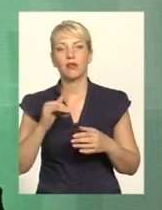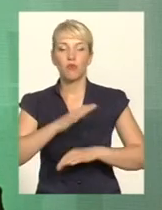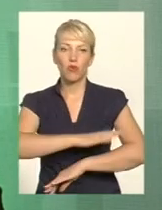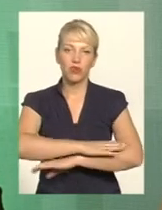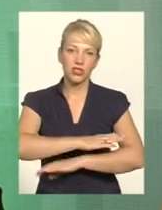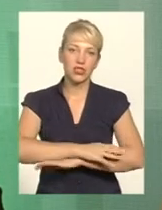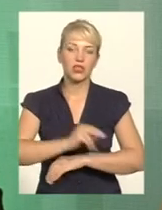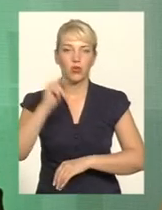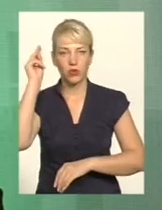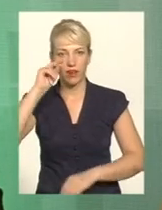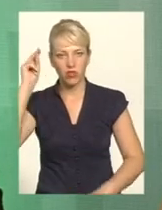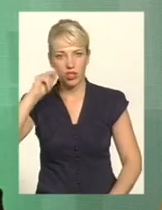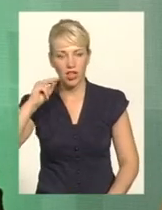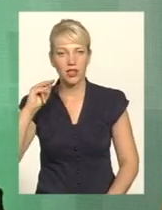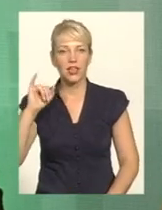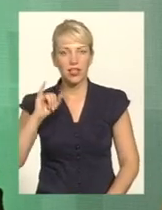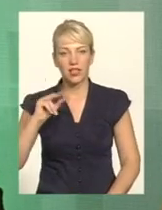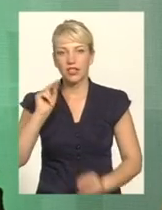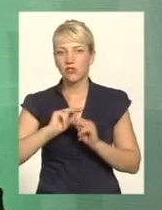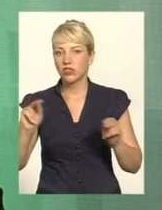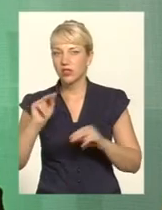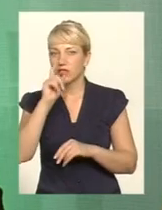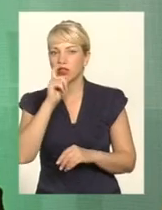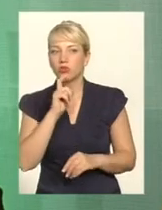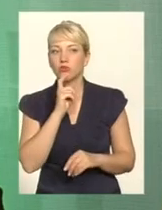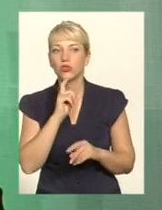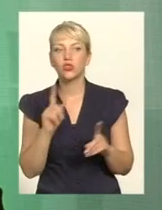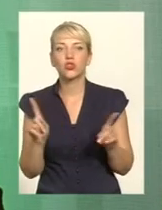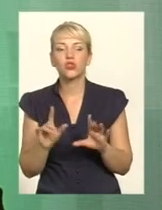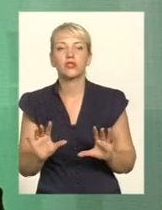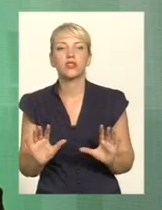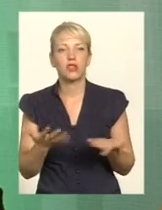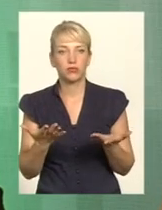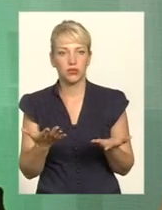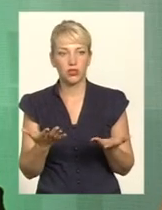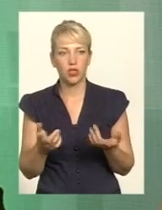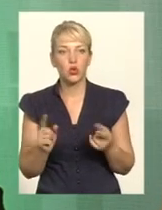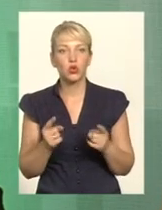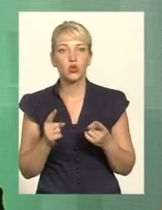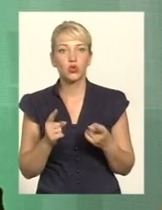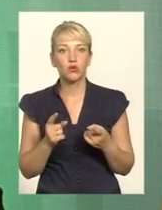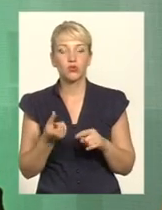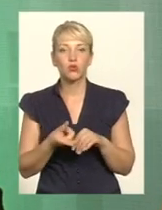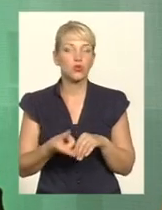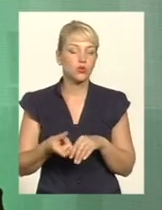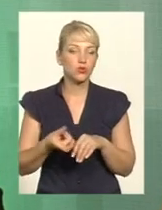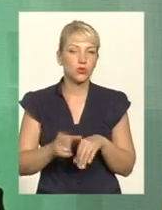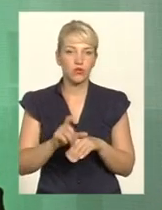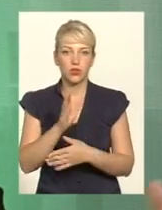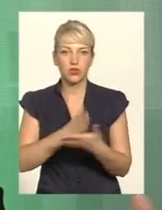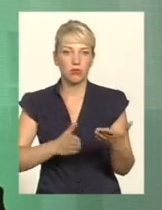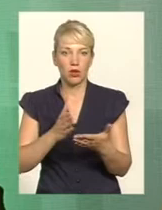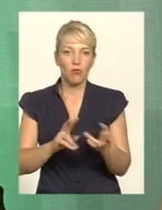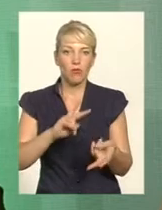і в навчанні. І вчителі не могли зрозуміти, що трапилось, чому зовсім помінялася поведінка.